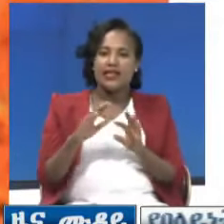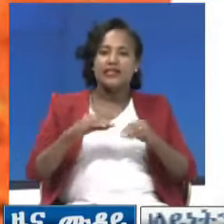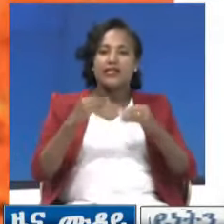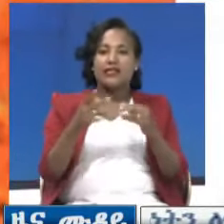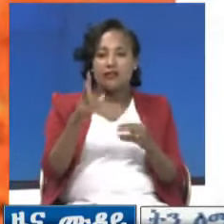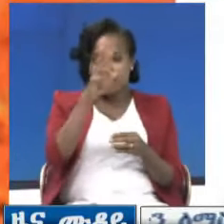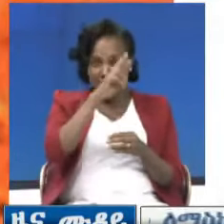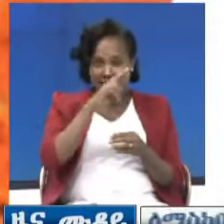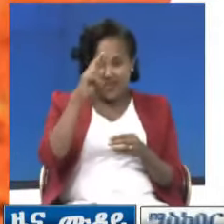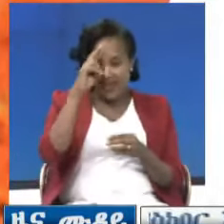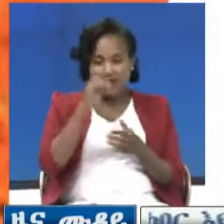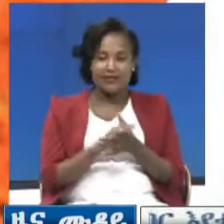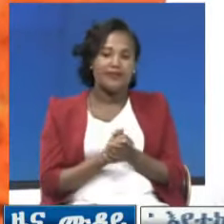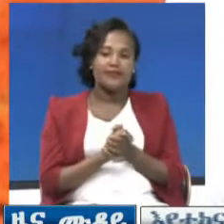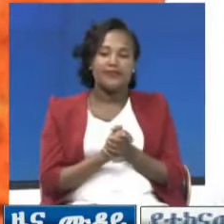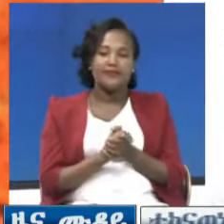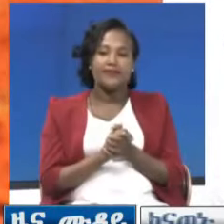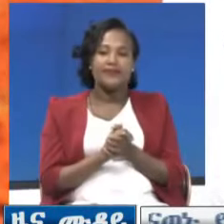የለገስንበት ምክንያት